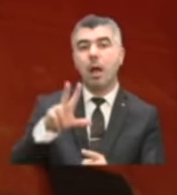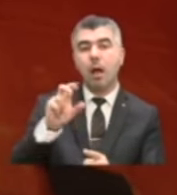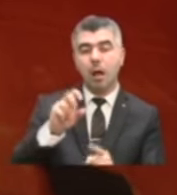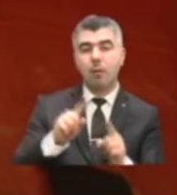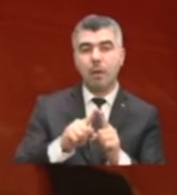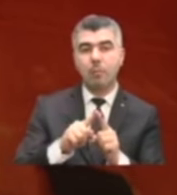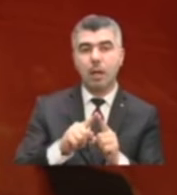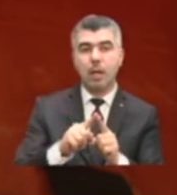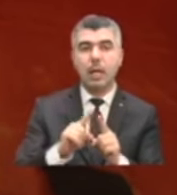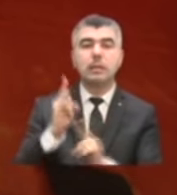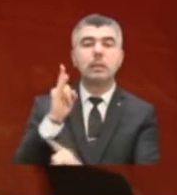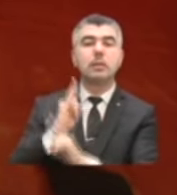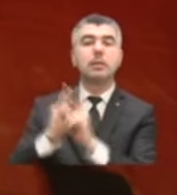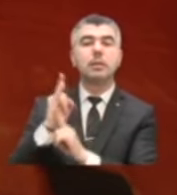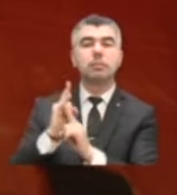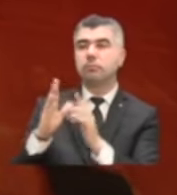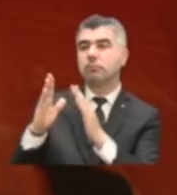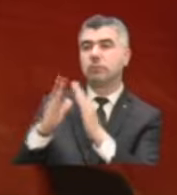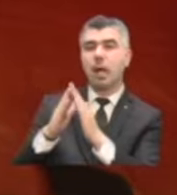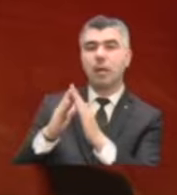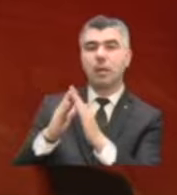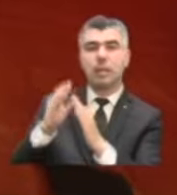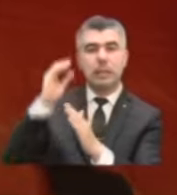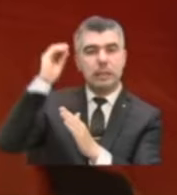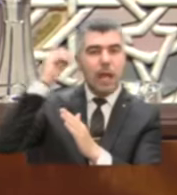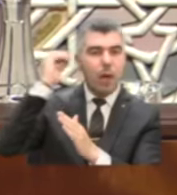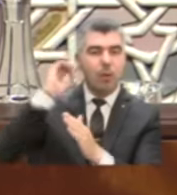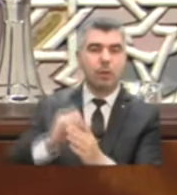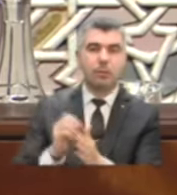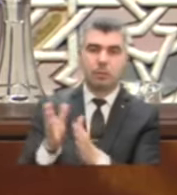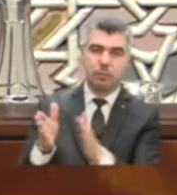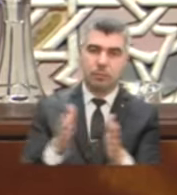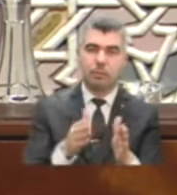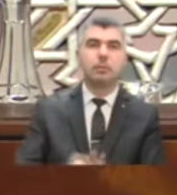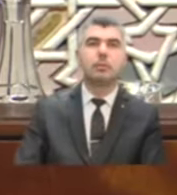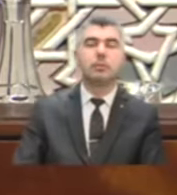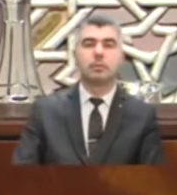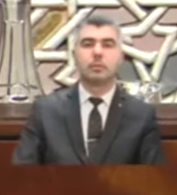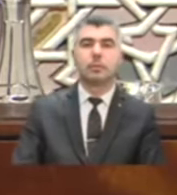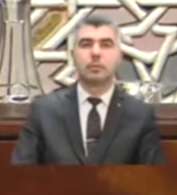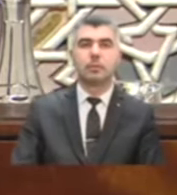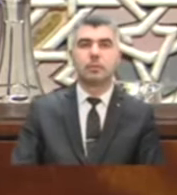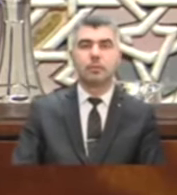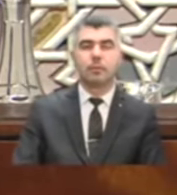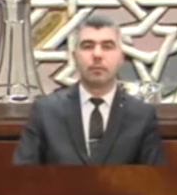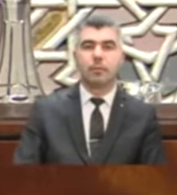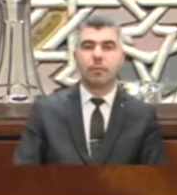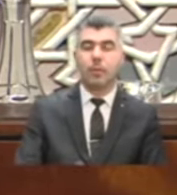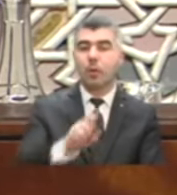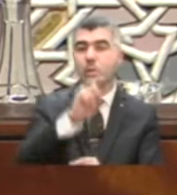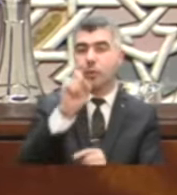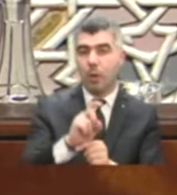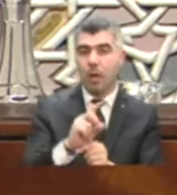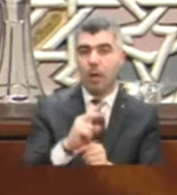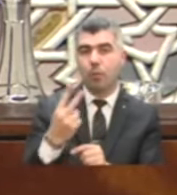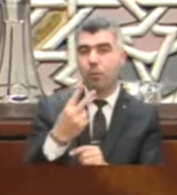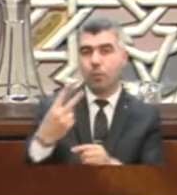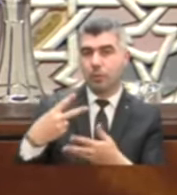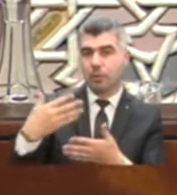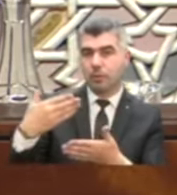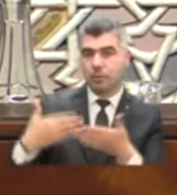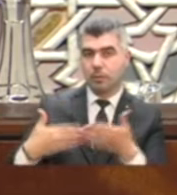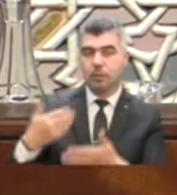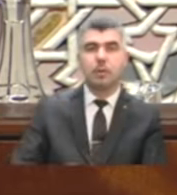لقصبة وتاريخ كذلك لمدينة شاون. شكرا. شكرا السيد الوزير. ونمر إلى السؤالان